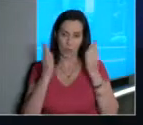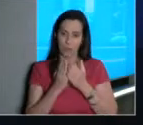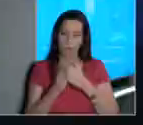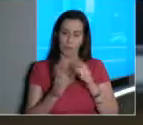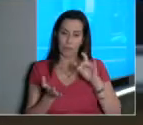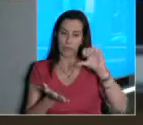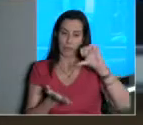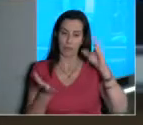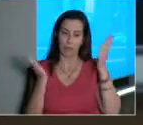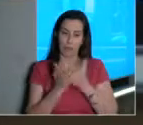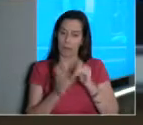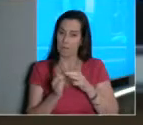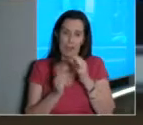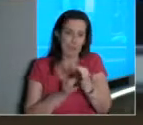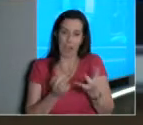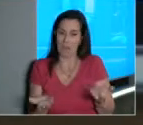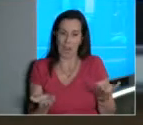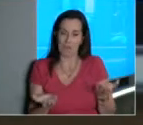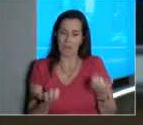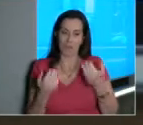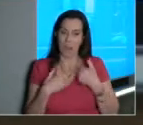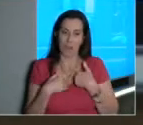העיר הזאת היא לגמרי הכי פריפריה שיש, כאילו